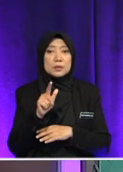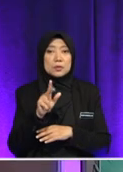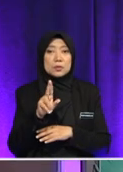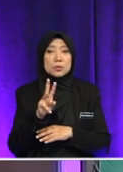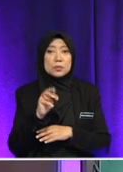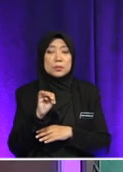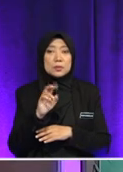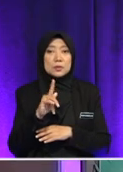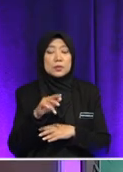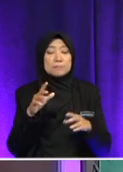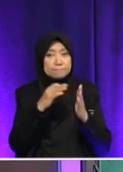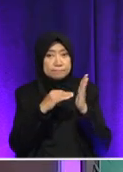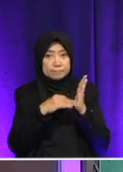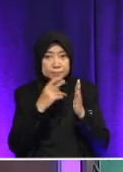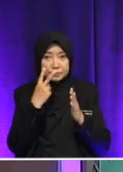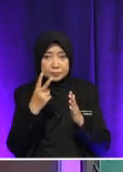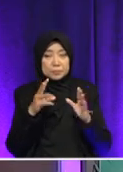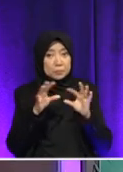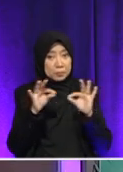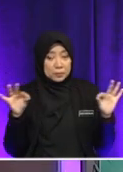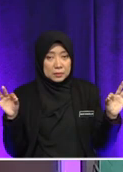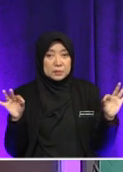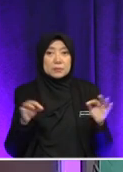silikat tuh Hydra panjang